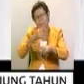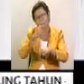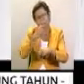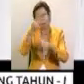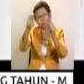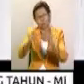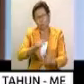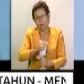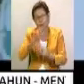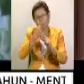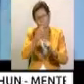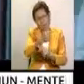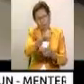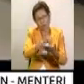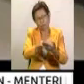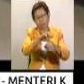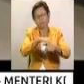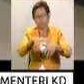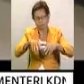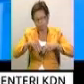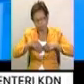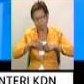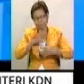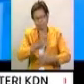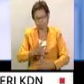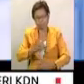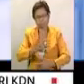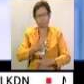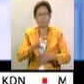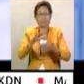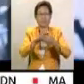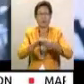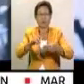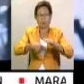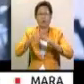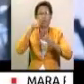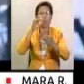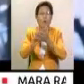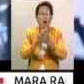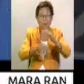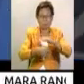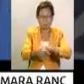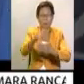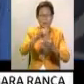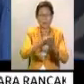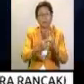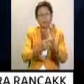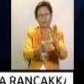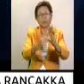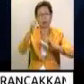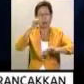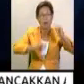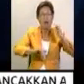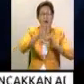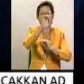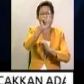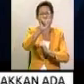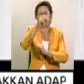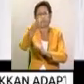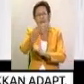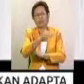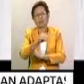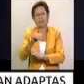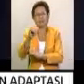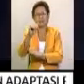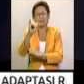itu. Drama adaptasi novel Isteri Untuk Disewa karya Syam Nur Ismail ini menampilkan lakonan Fatah Amin dan Tiz